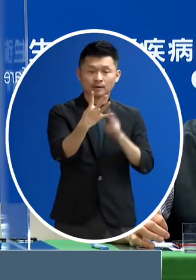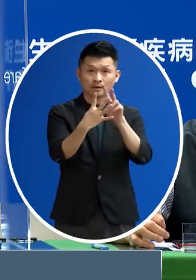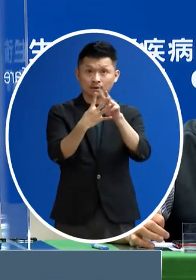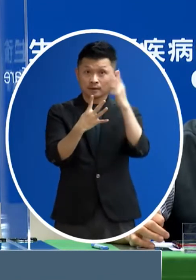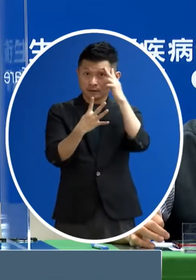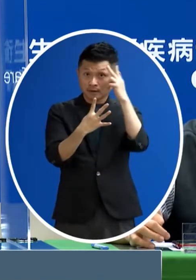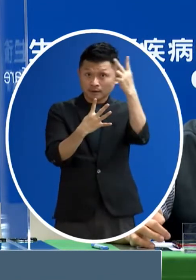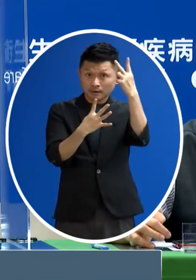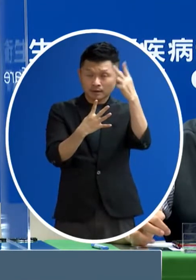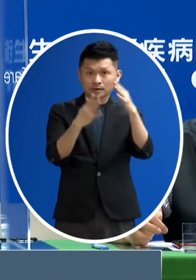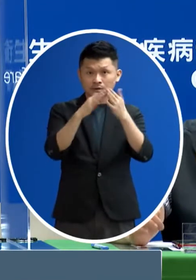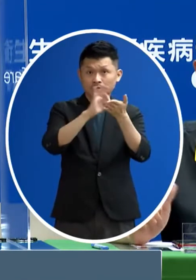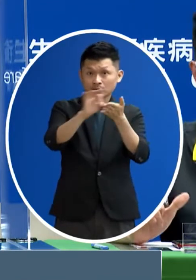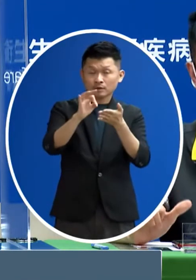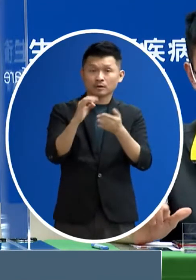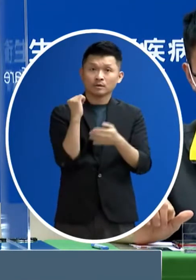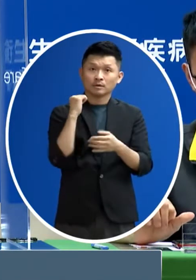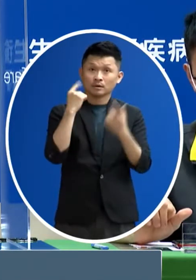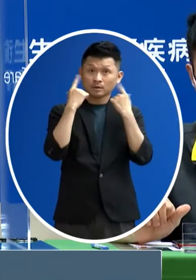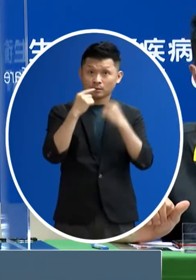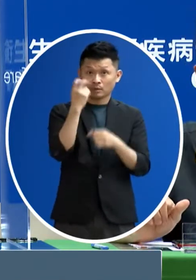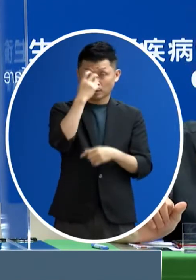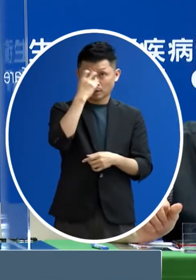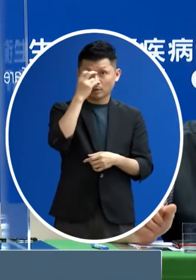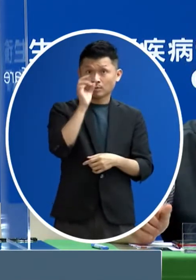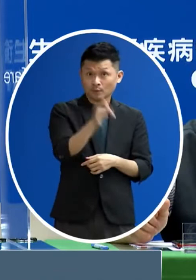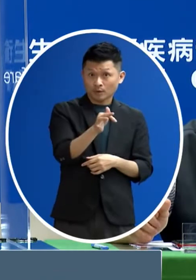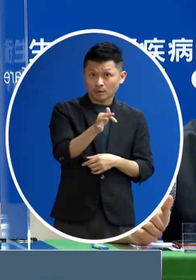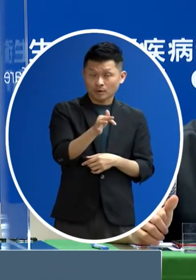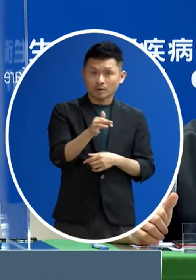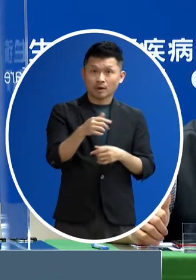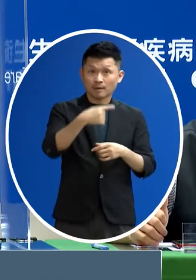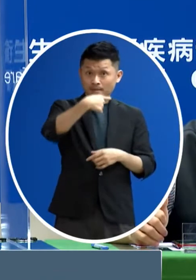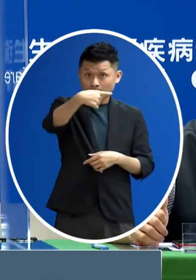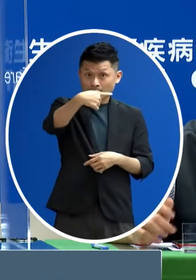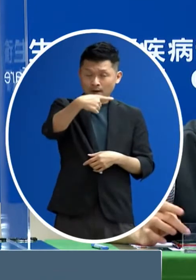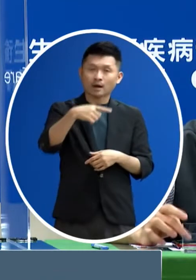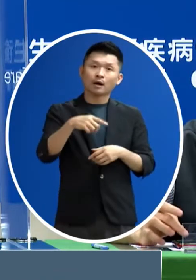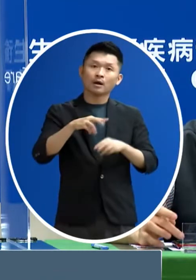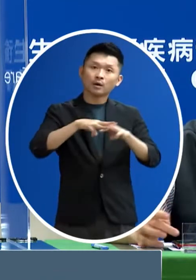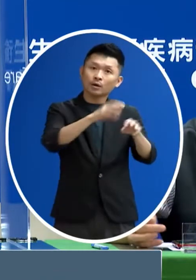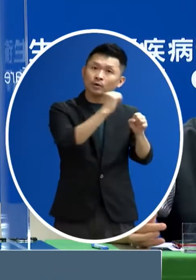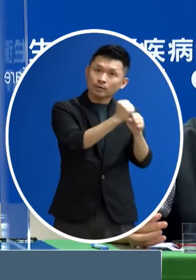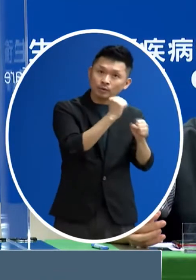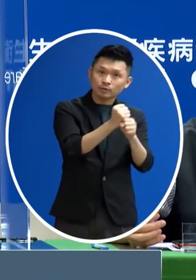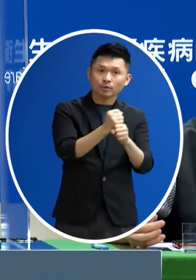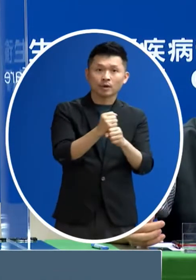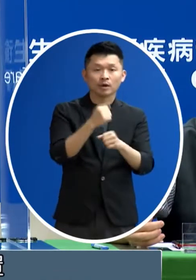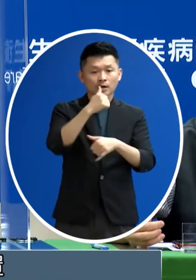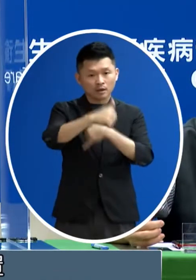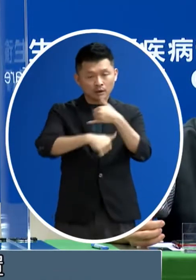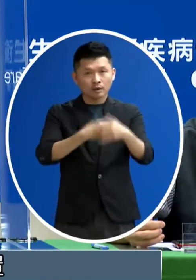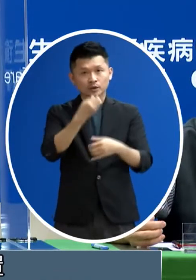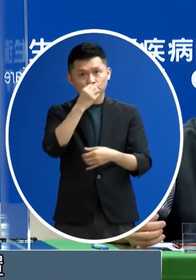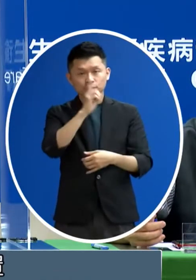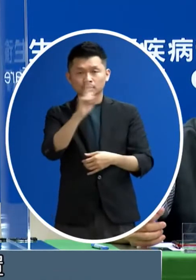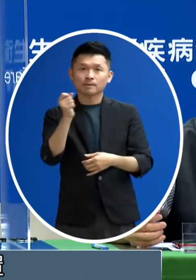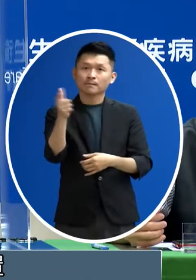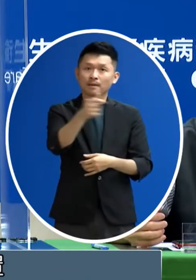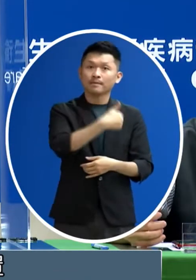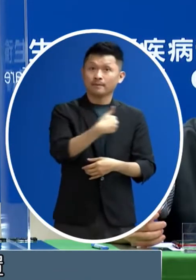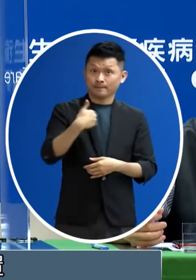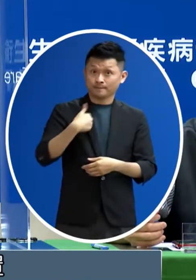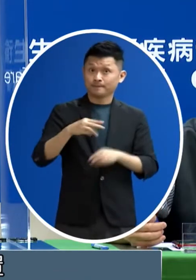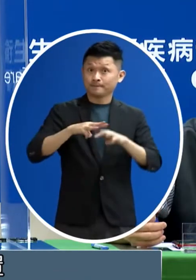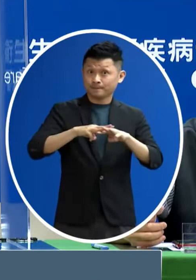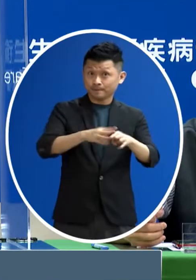家用抗原快筛阴性的结果，你可以外出工作或采买生活的必需品。那外出的时候，请全程